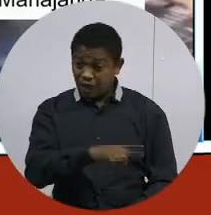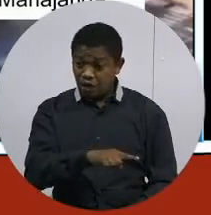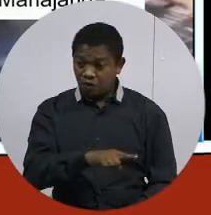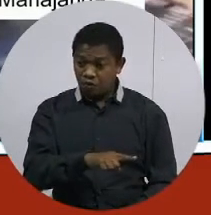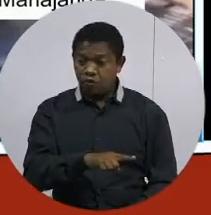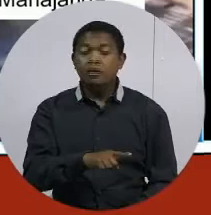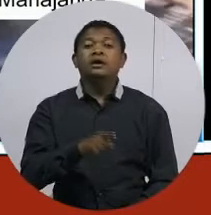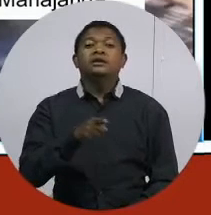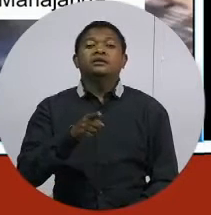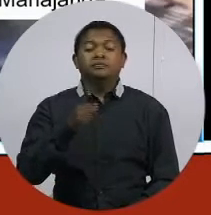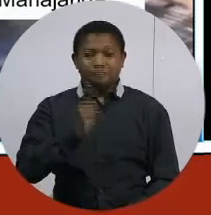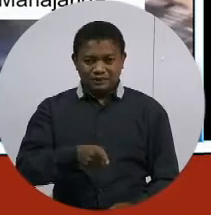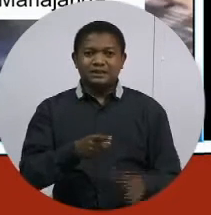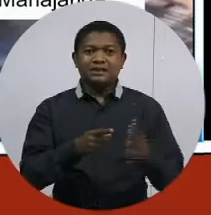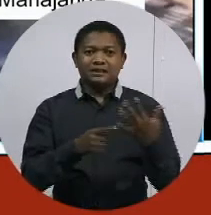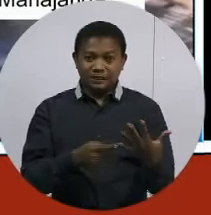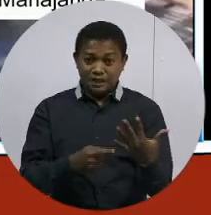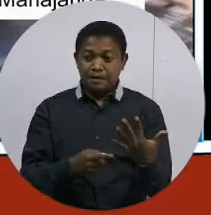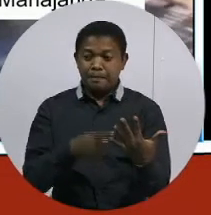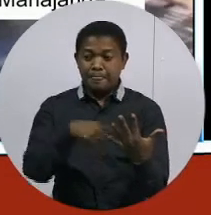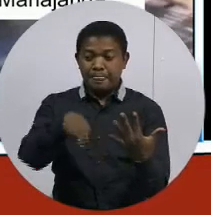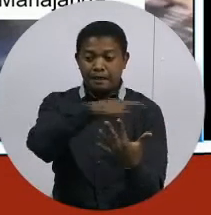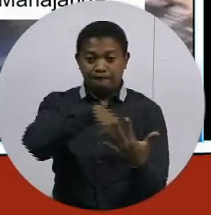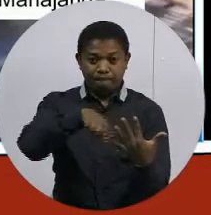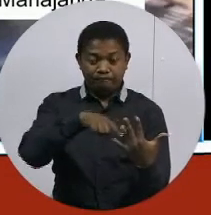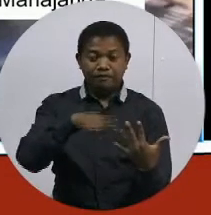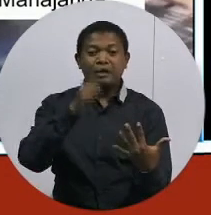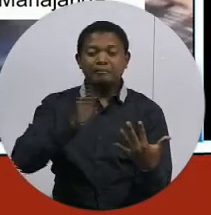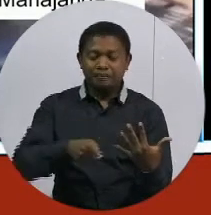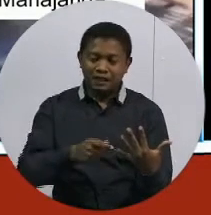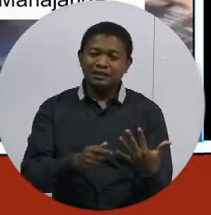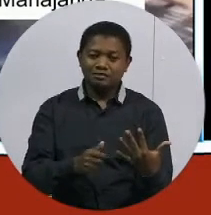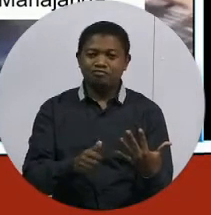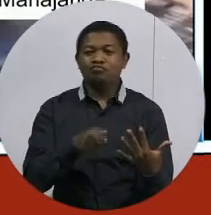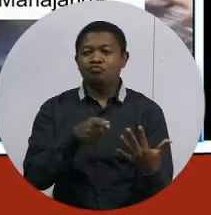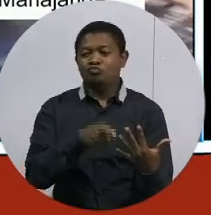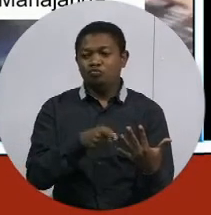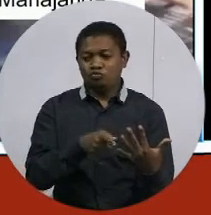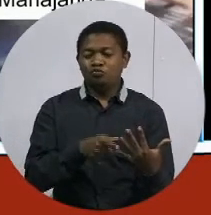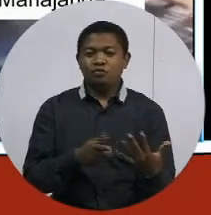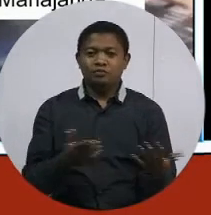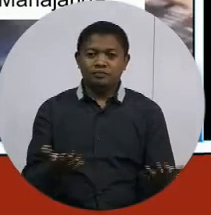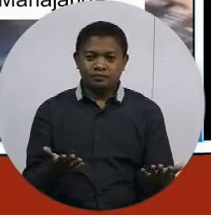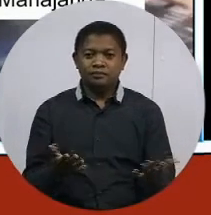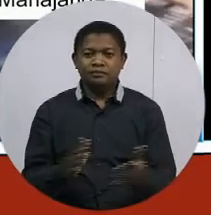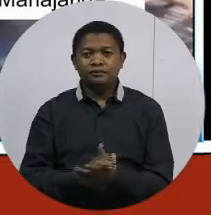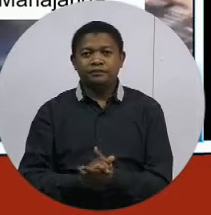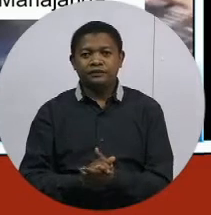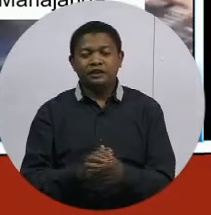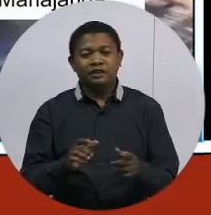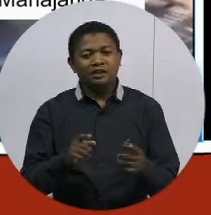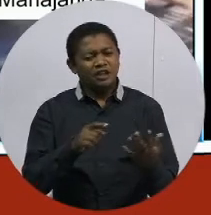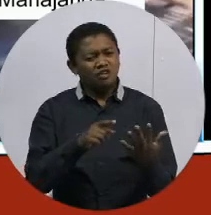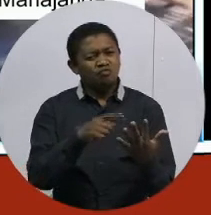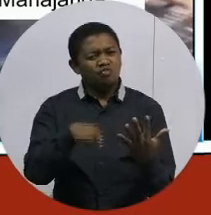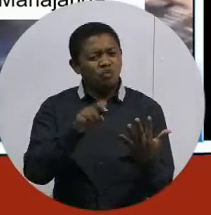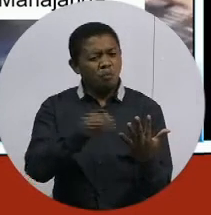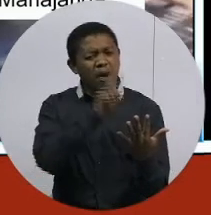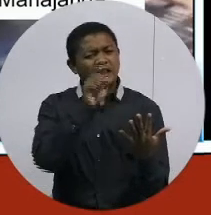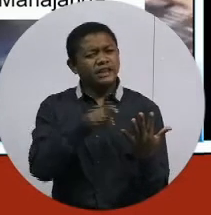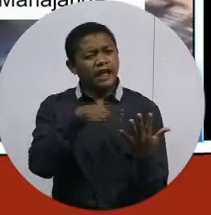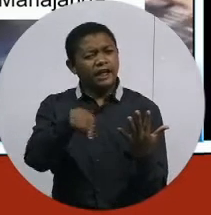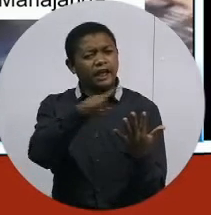nisy a ny nandray sy ny hihinana antsitrapo nahazahoana consentement avy amin'zareo zany a ilay covid